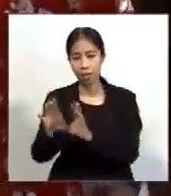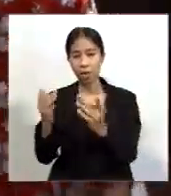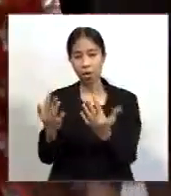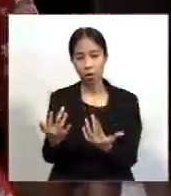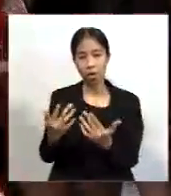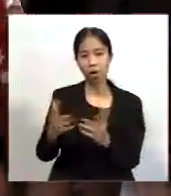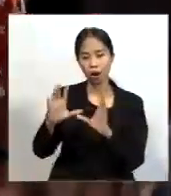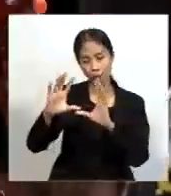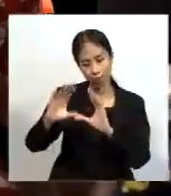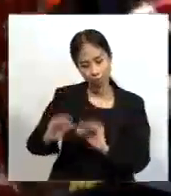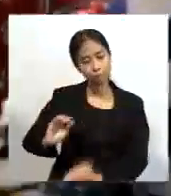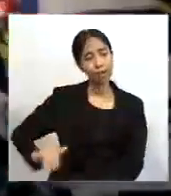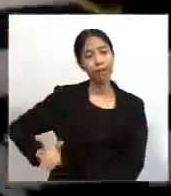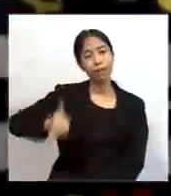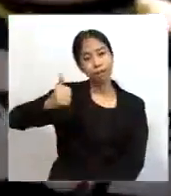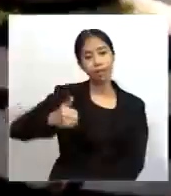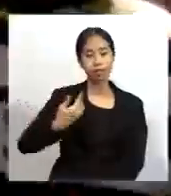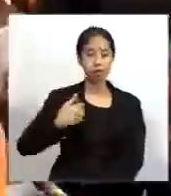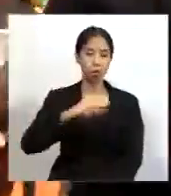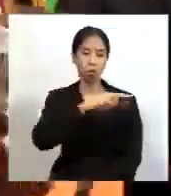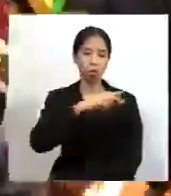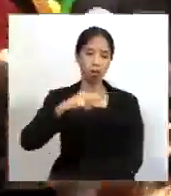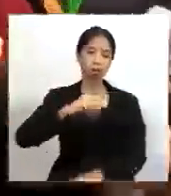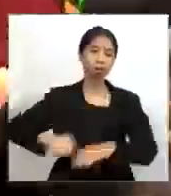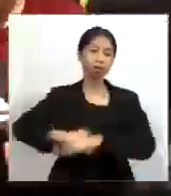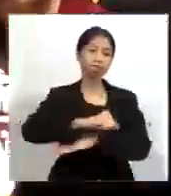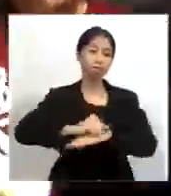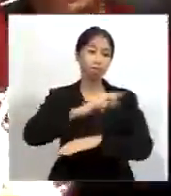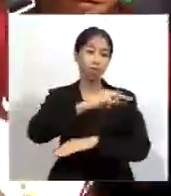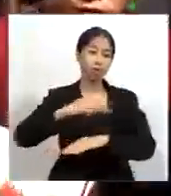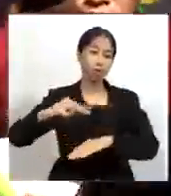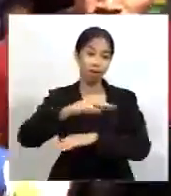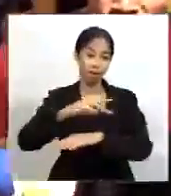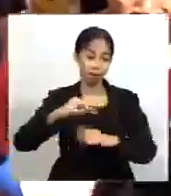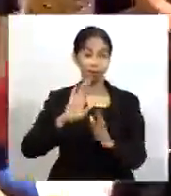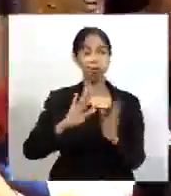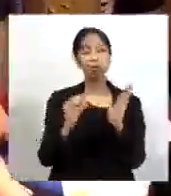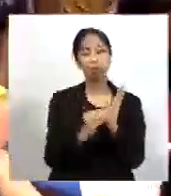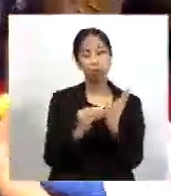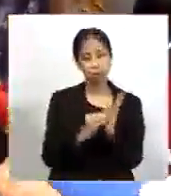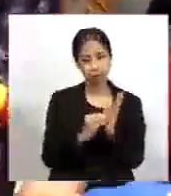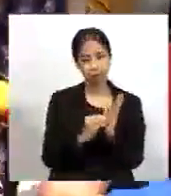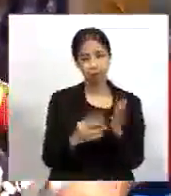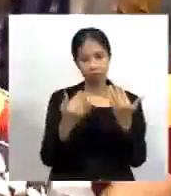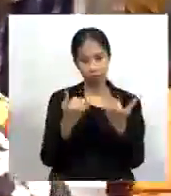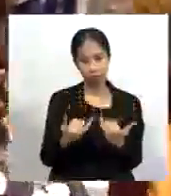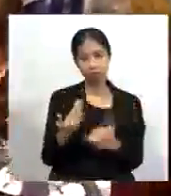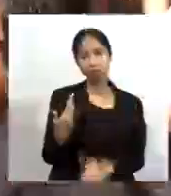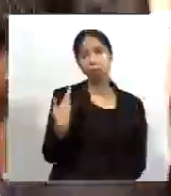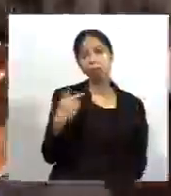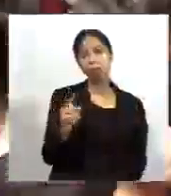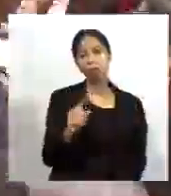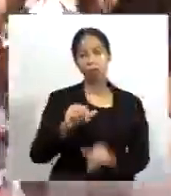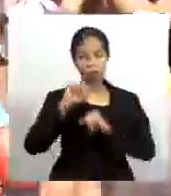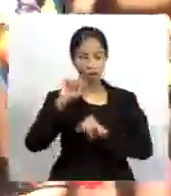ขึ้นสระว่ายน้ำภายในศูนย์กีฬากรุงเทพมหานครและศูนย์เยาวชนกรุงเทพมหานครขณะนี้มีบางส่วนที่ประ